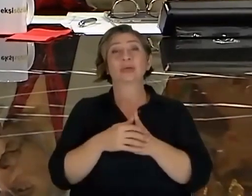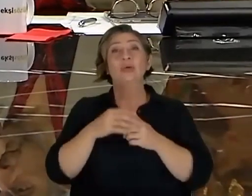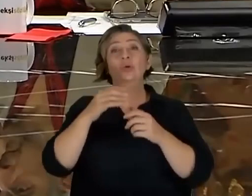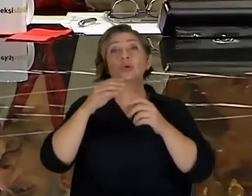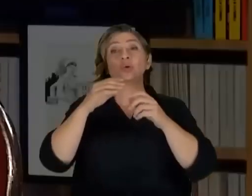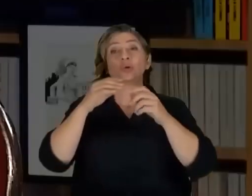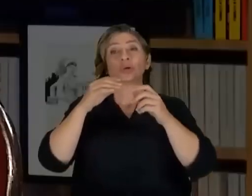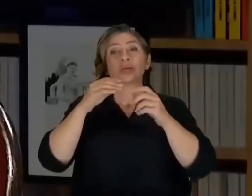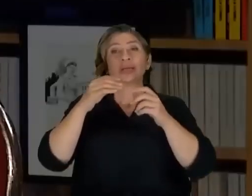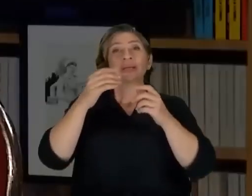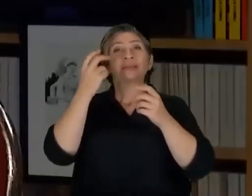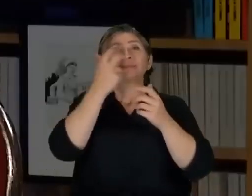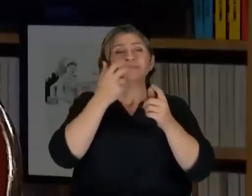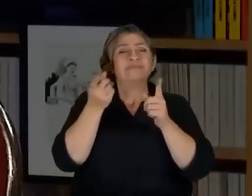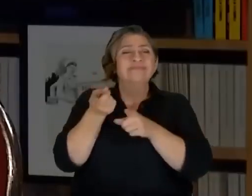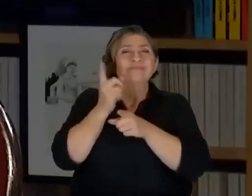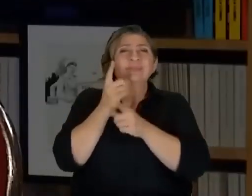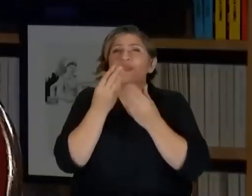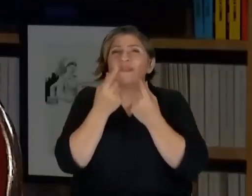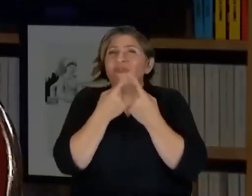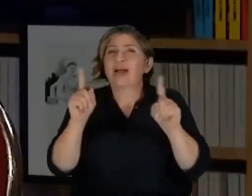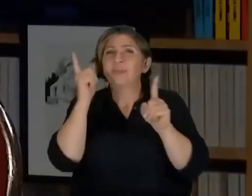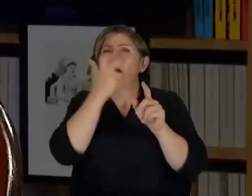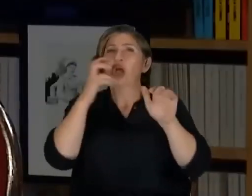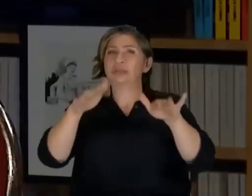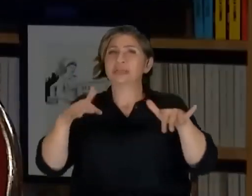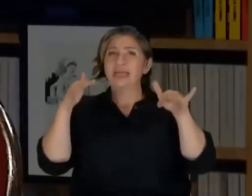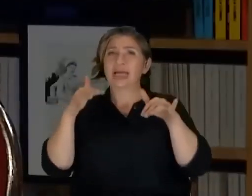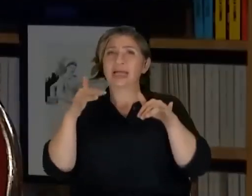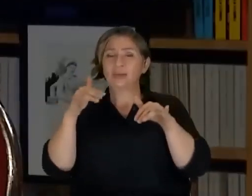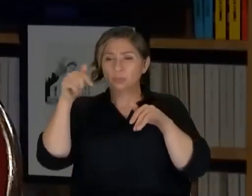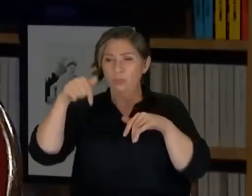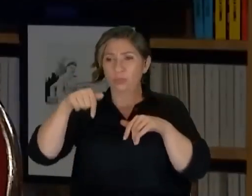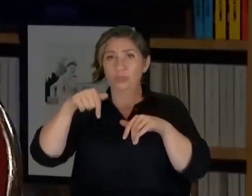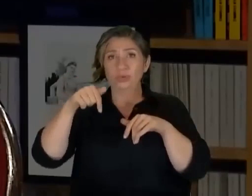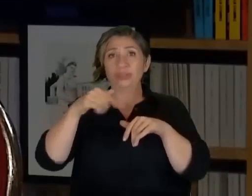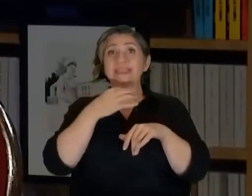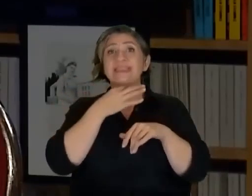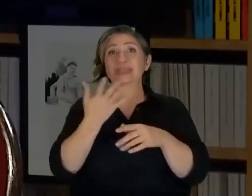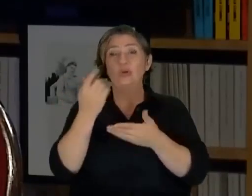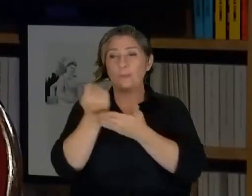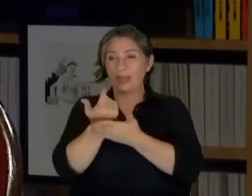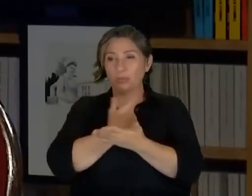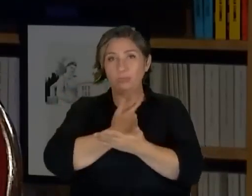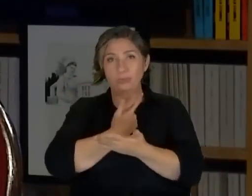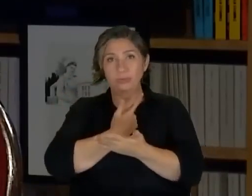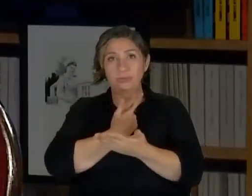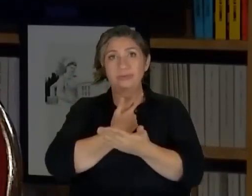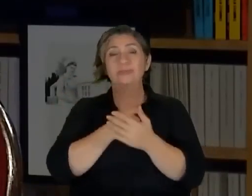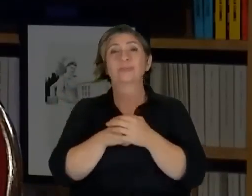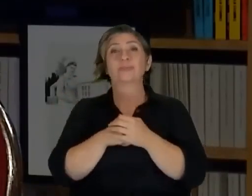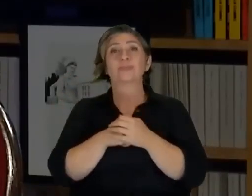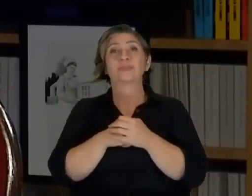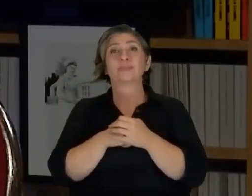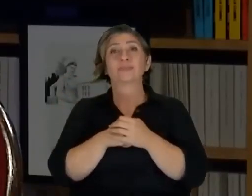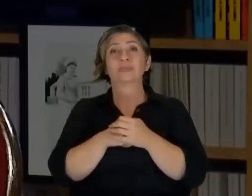Yunus Emre'den İlahi falan, böyle acayip güzel bir konserdi. Hatta bugün de teşekkür mektubu aldım